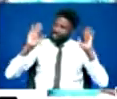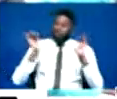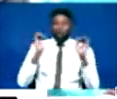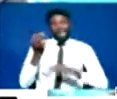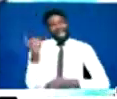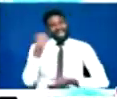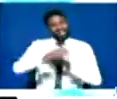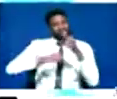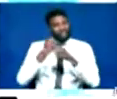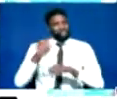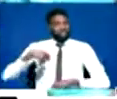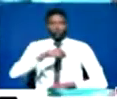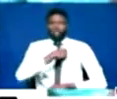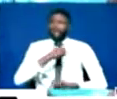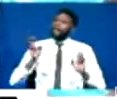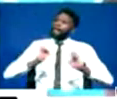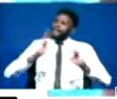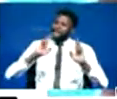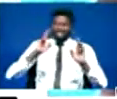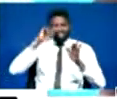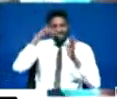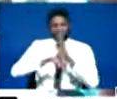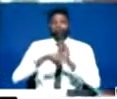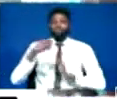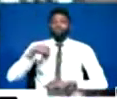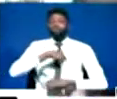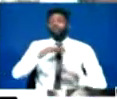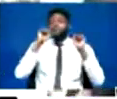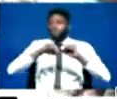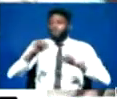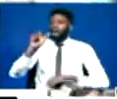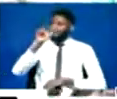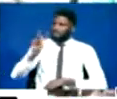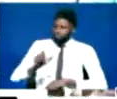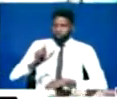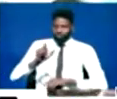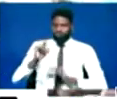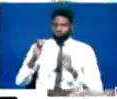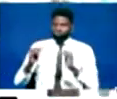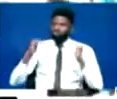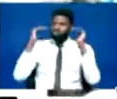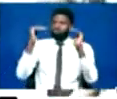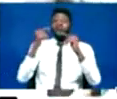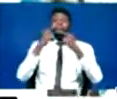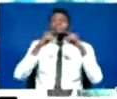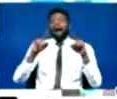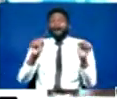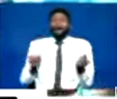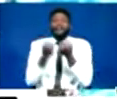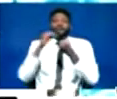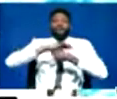sana, ilifaa twende regionals, but story na corona